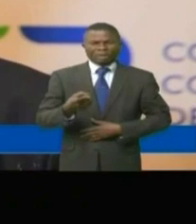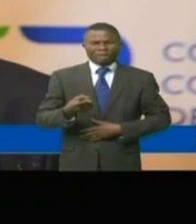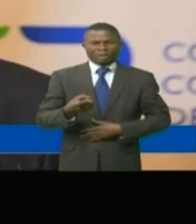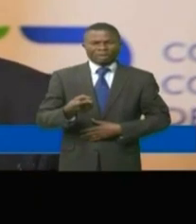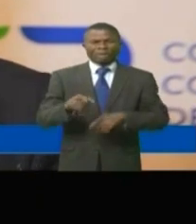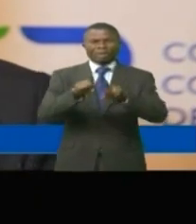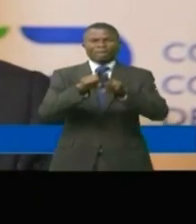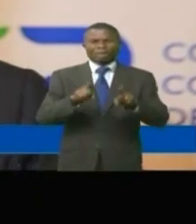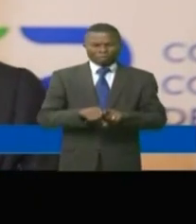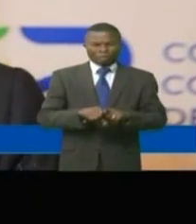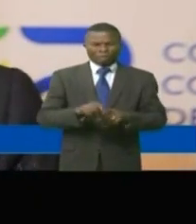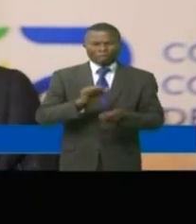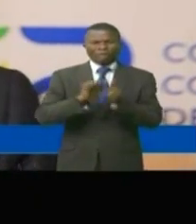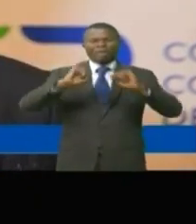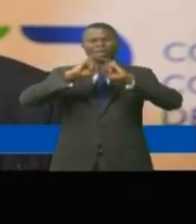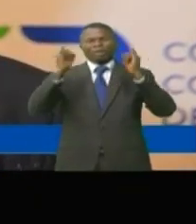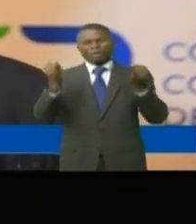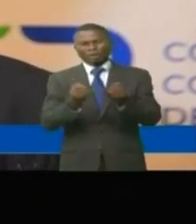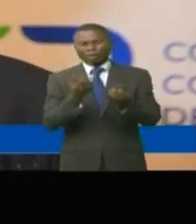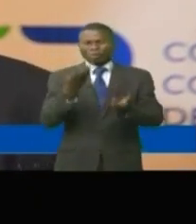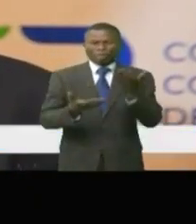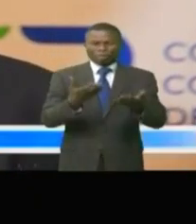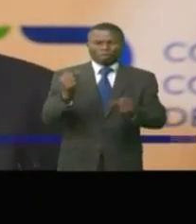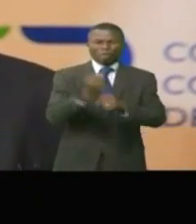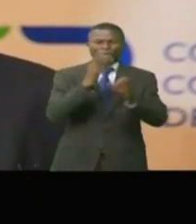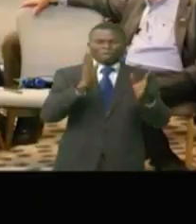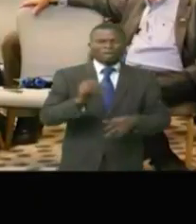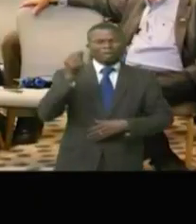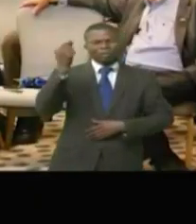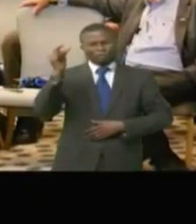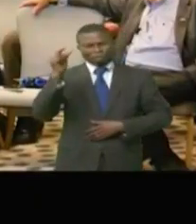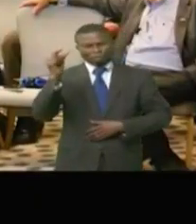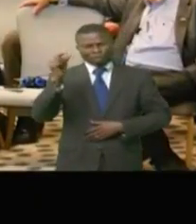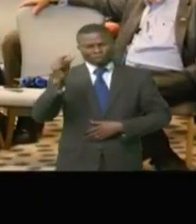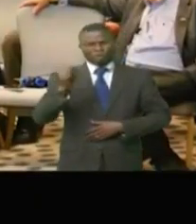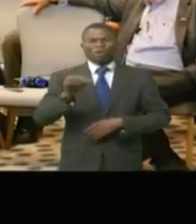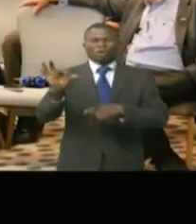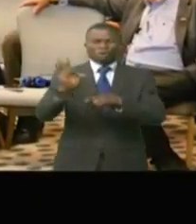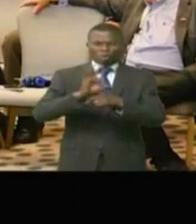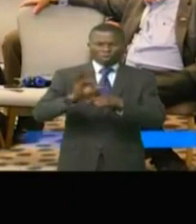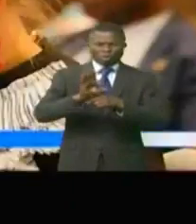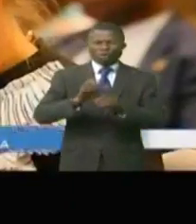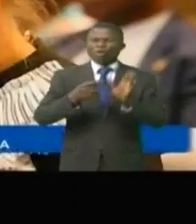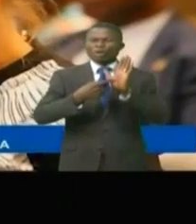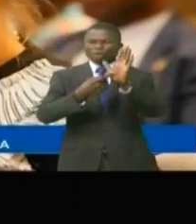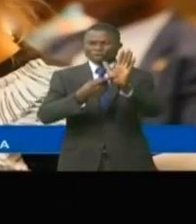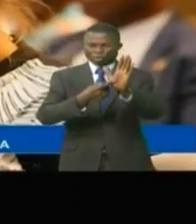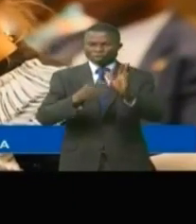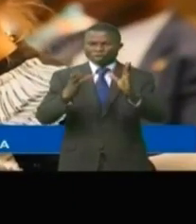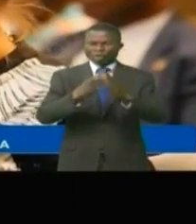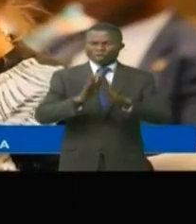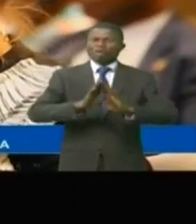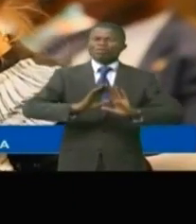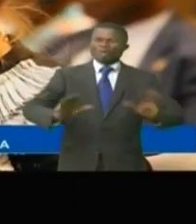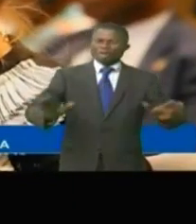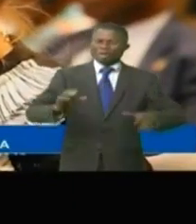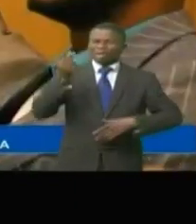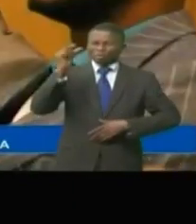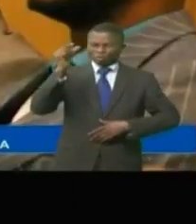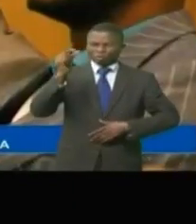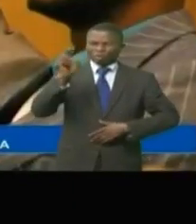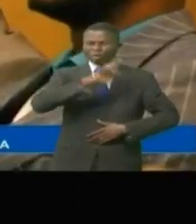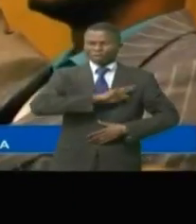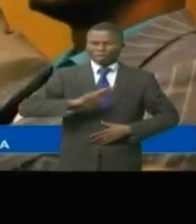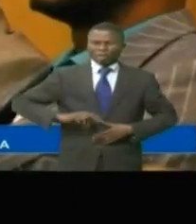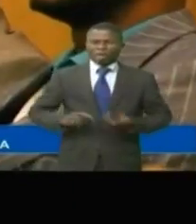partenaire, que ce soit un industriel ou un opérateur minier? Ces assises auront démontré qu'avec ses potentialités minières, la